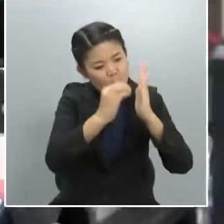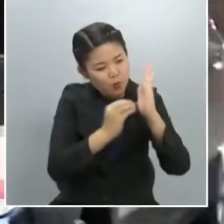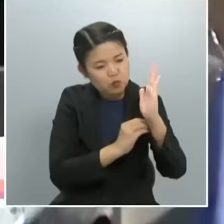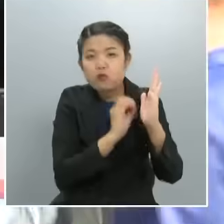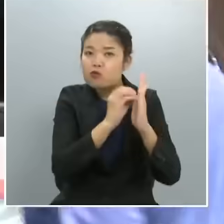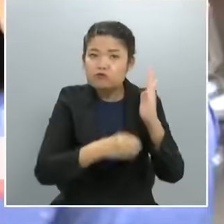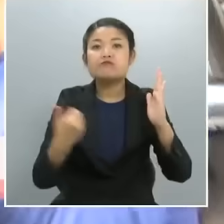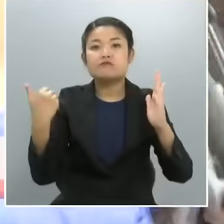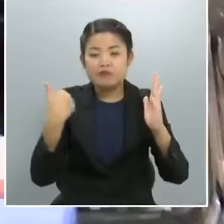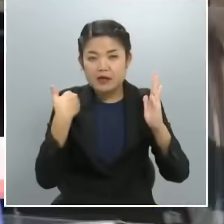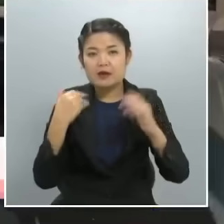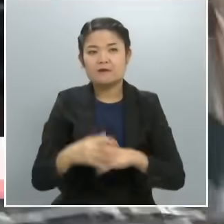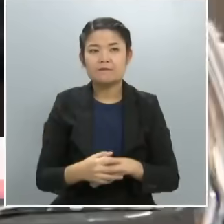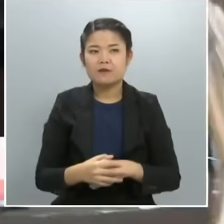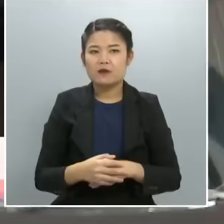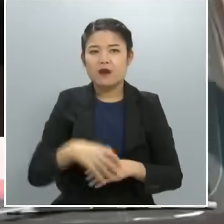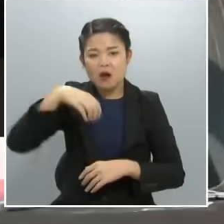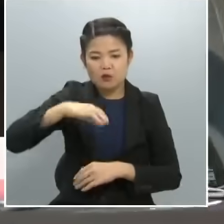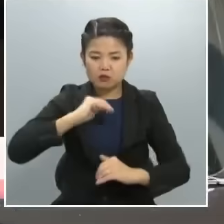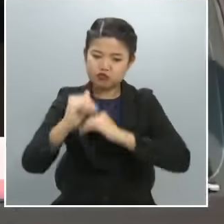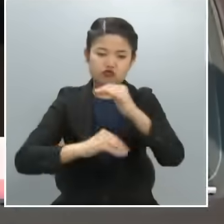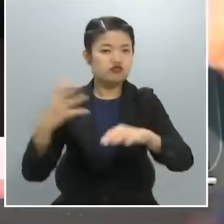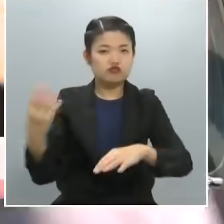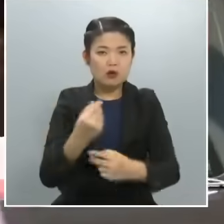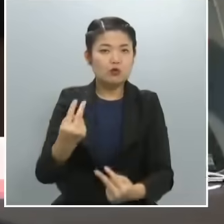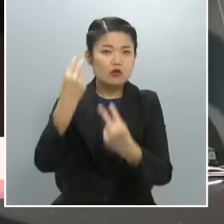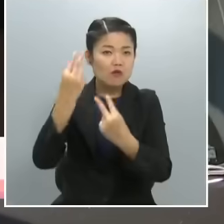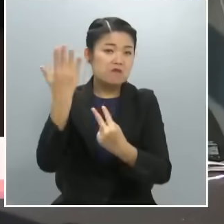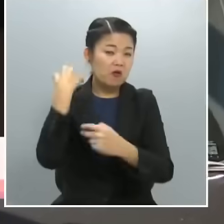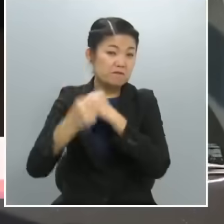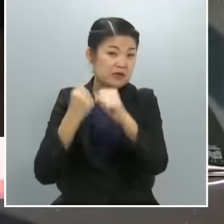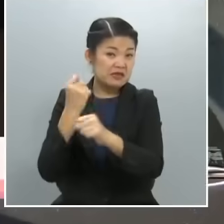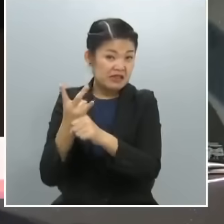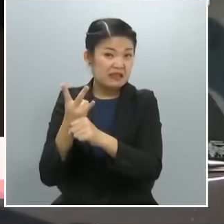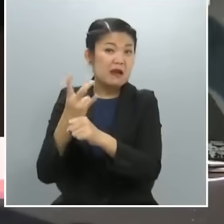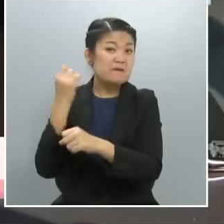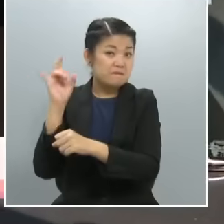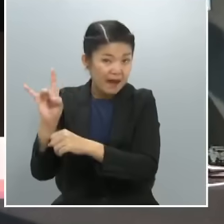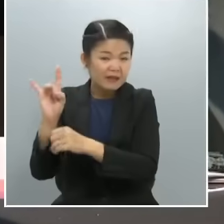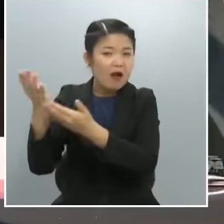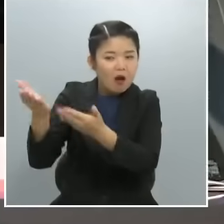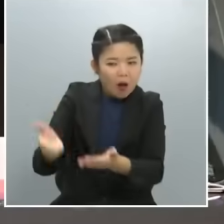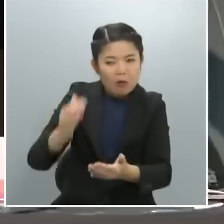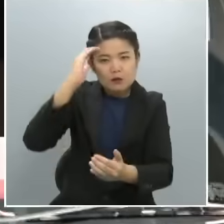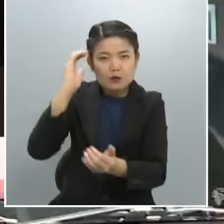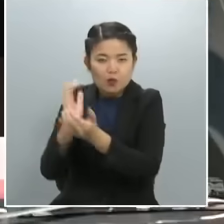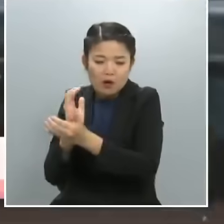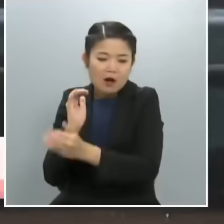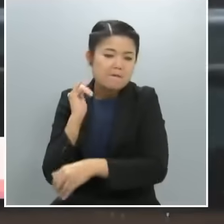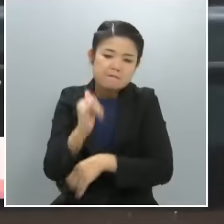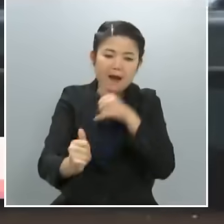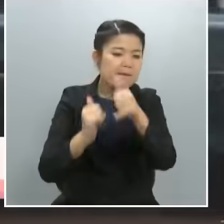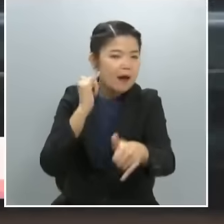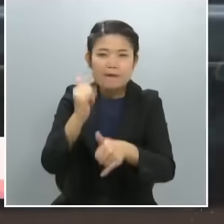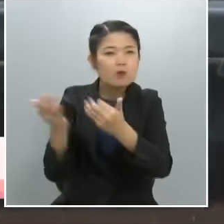โดยมีความเติบโตอย่างรวดเร็วนะครับในช่วง 7-8ปีที่ผ่านมาและมักจะต้อนรับคณะของนายตำรวจที่เดินทางไปราชการในพื้นที่ภาคอีสาน